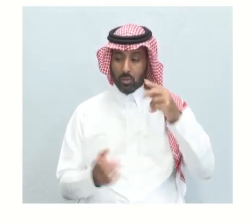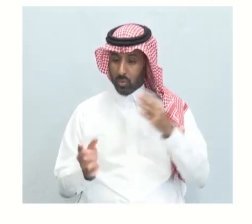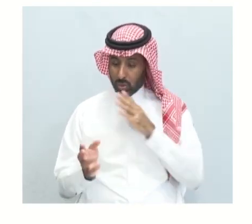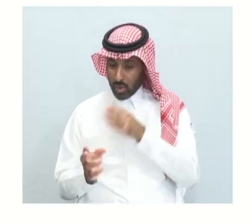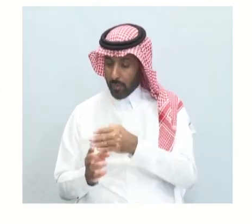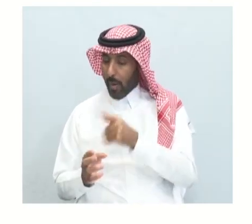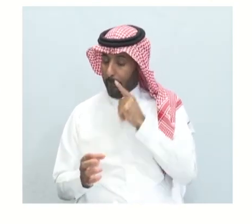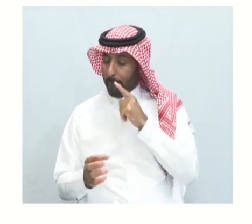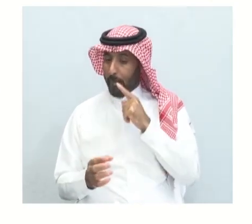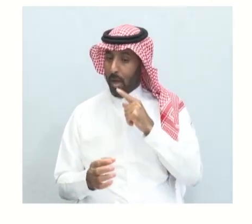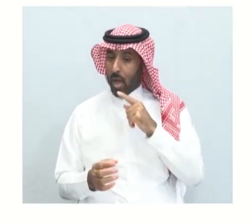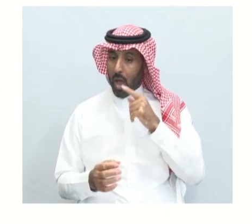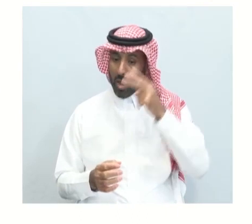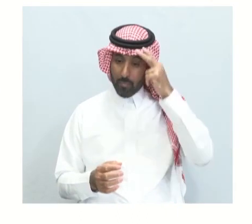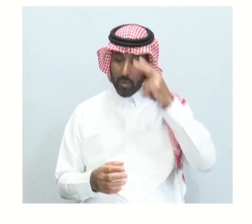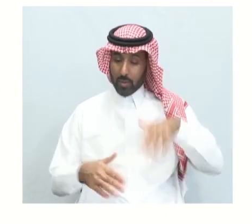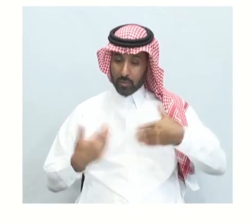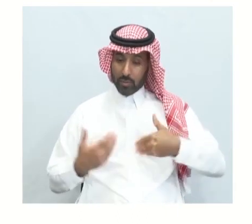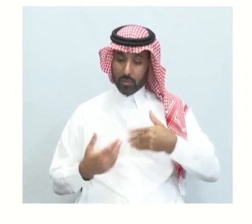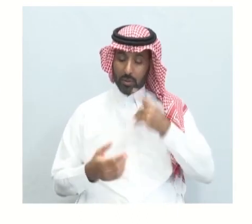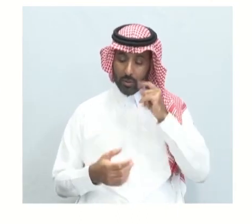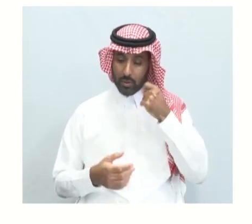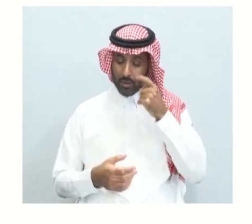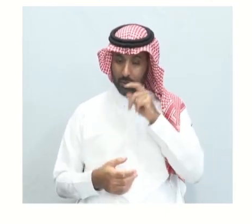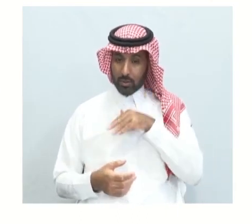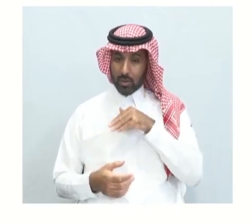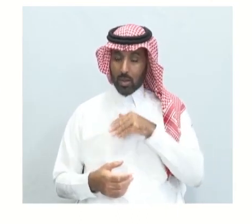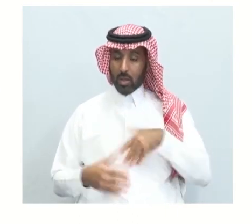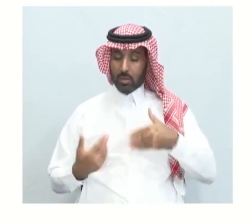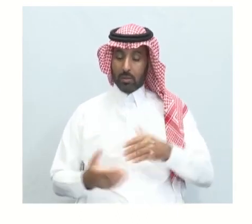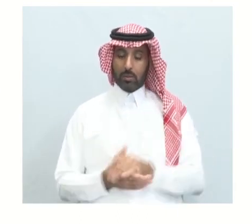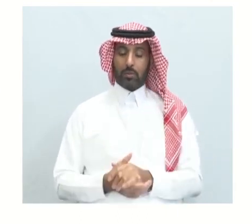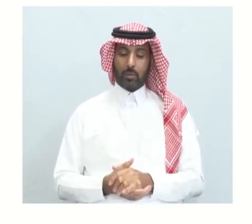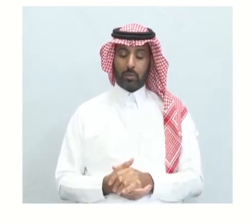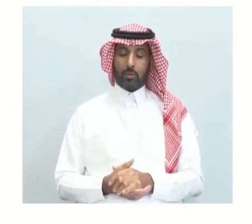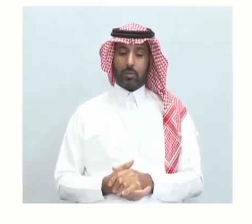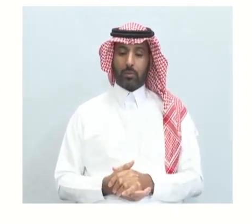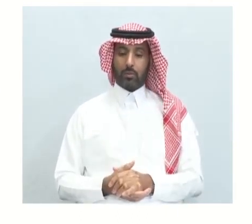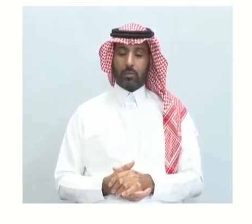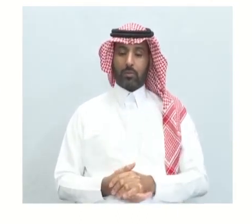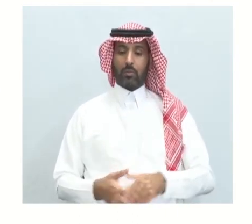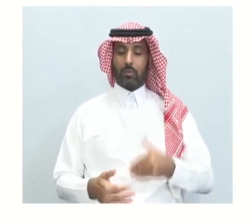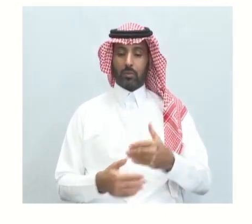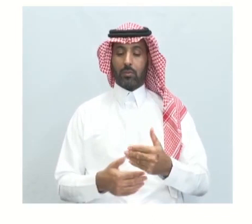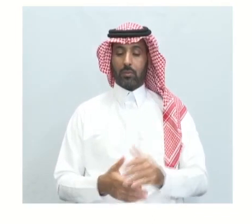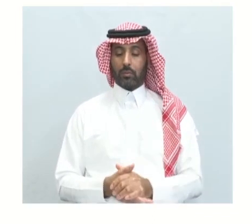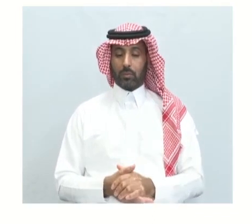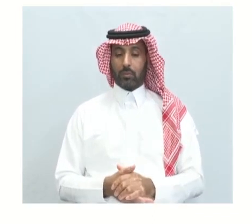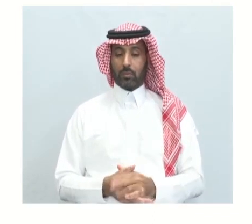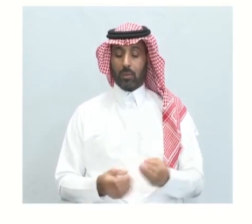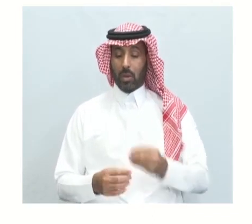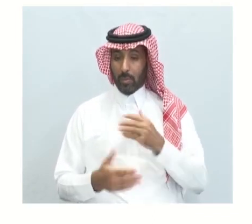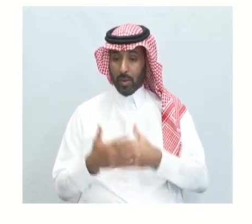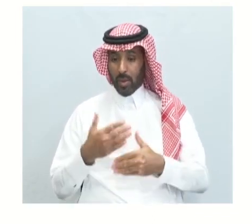ومزارا يمكنهم فيه الاستمتاع بمواهبهم وهواياتهم وامكانياتهم